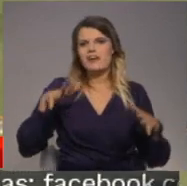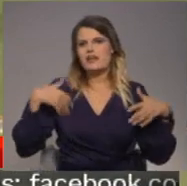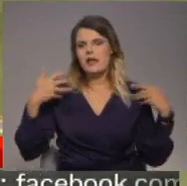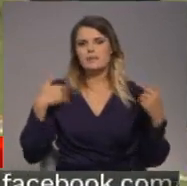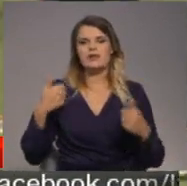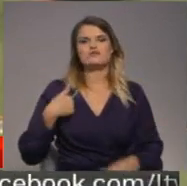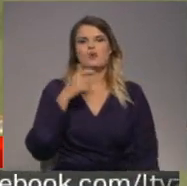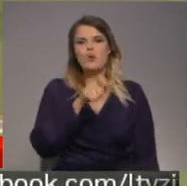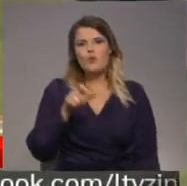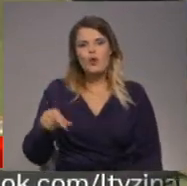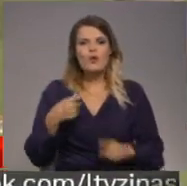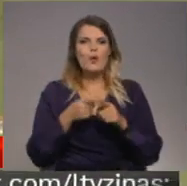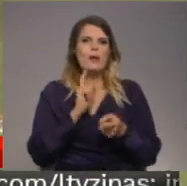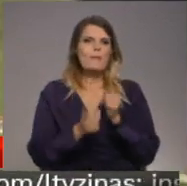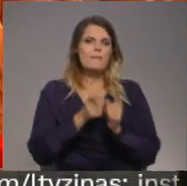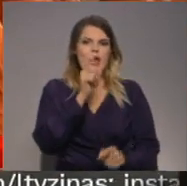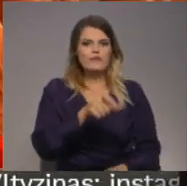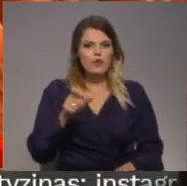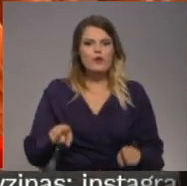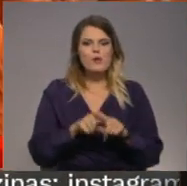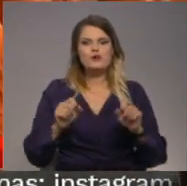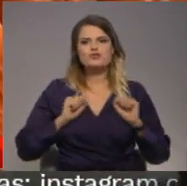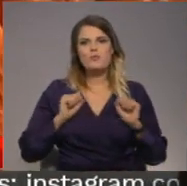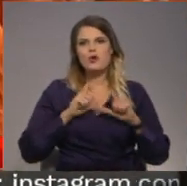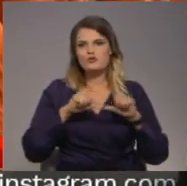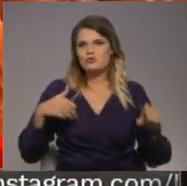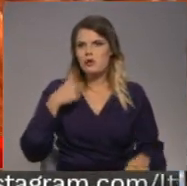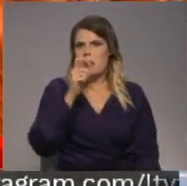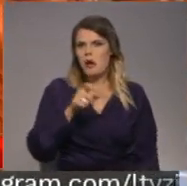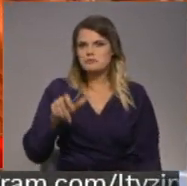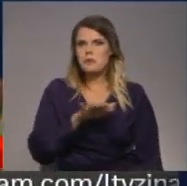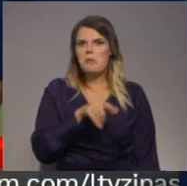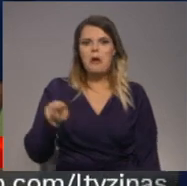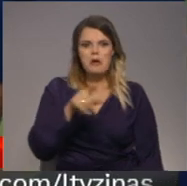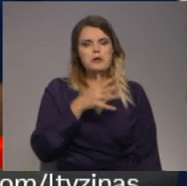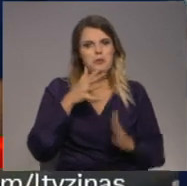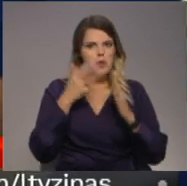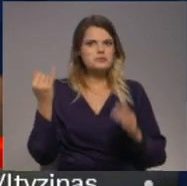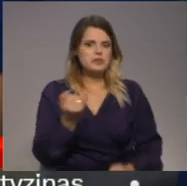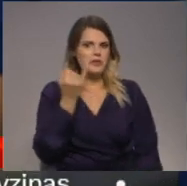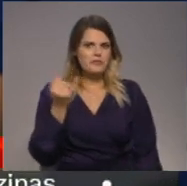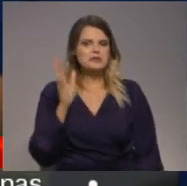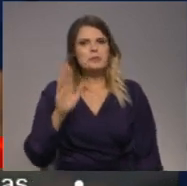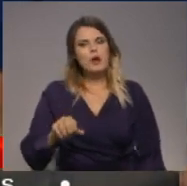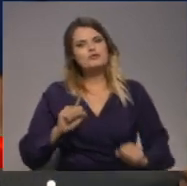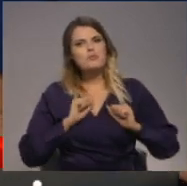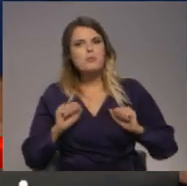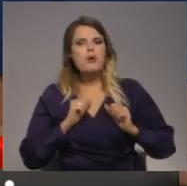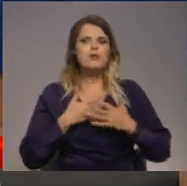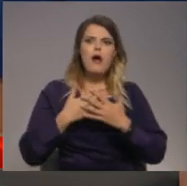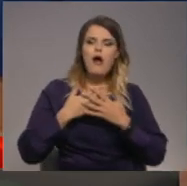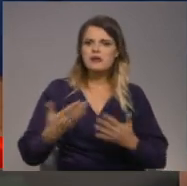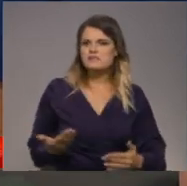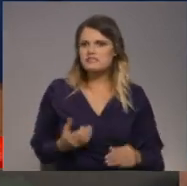kā arī Ventspils novada sporta skolas audzēkņi. Pieaugusi bērnu interesi par aktīvu dzīves veidu. Pagājušā manēža te bija nebija